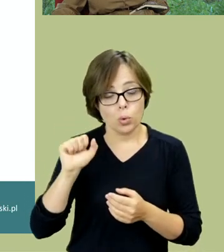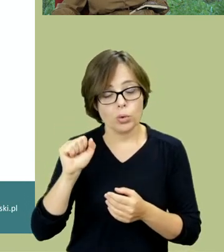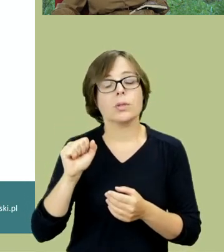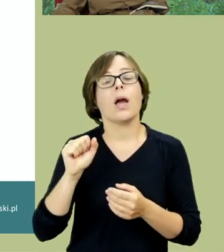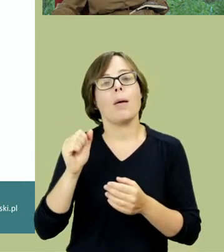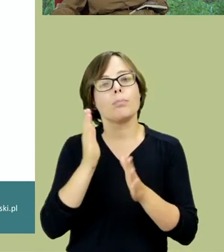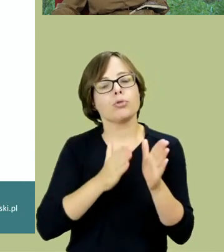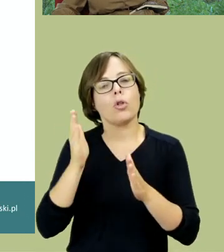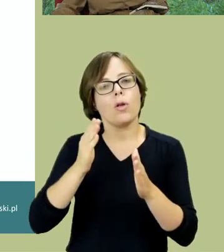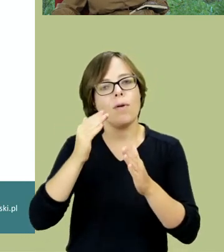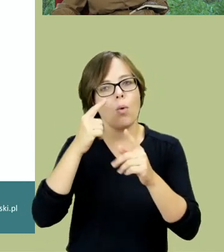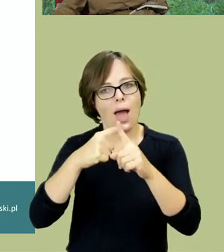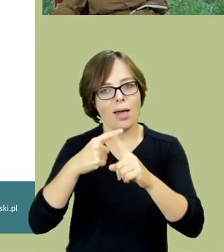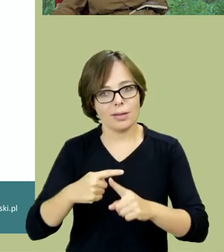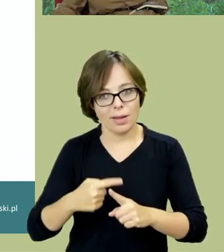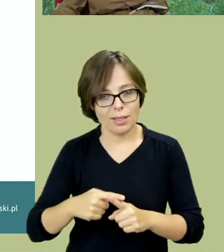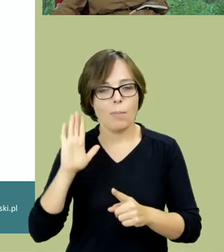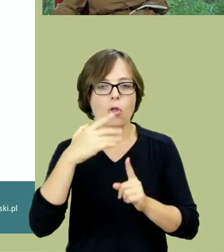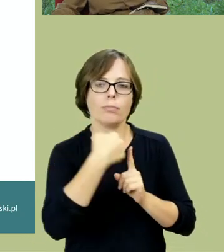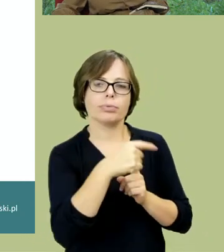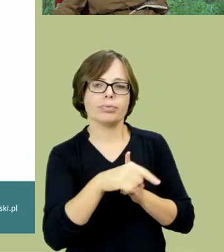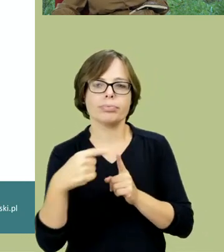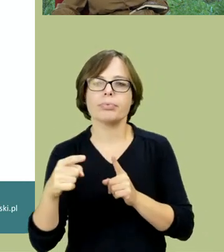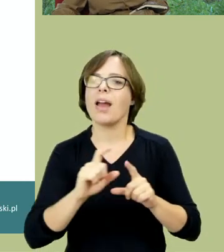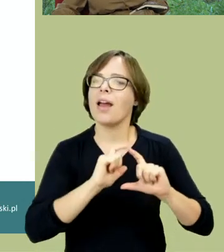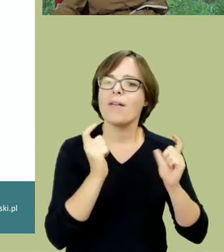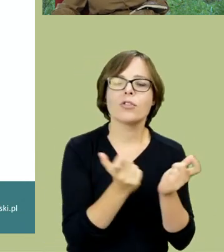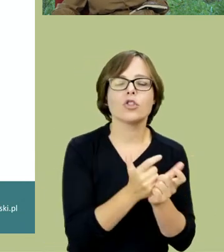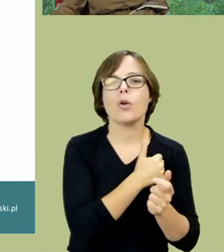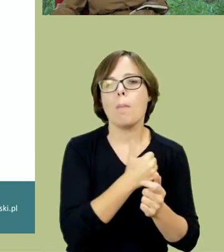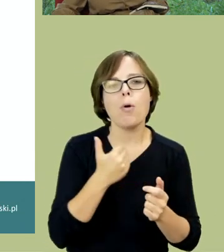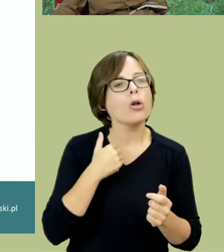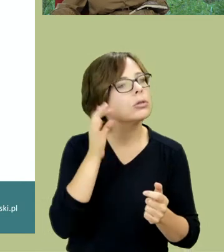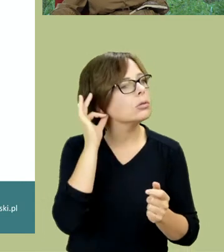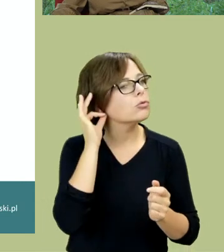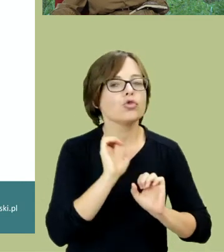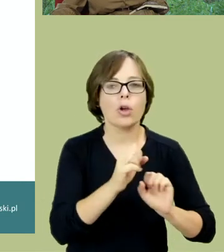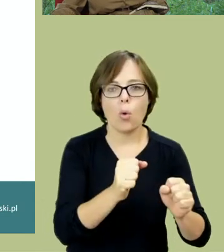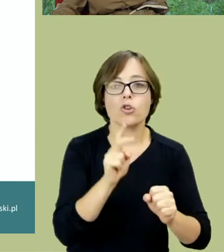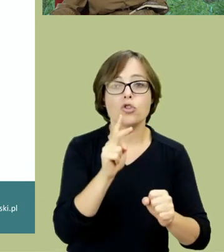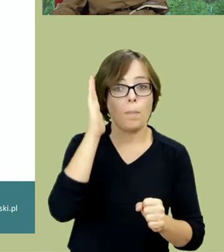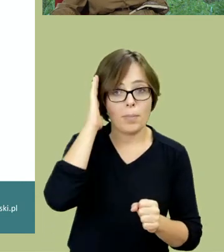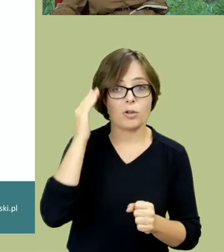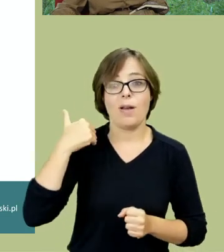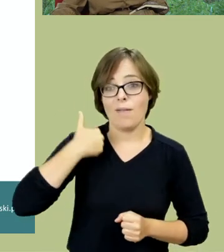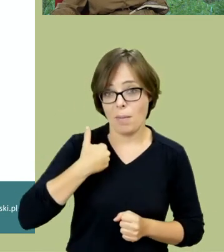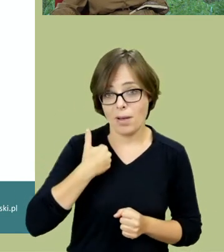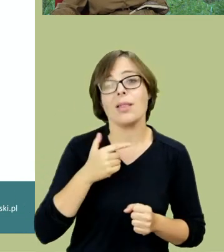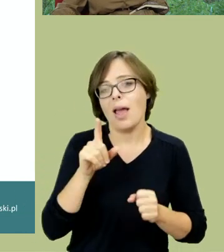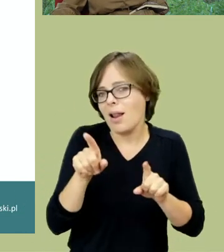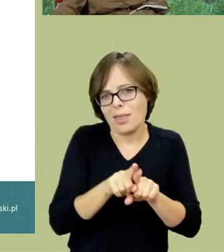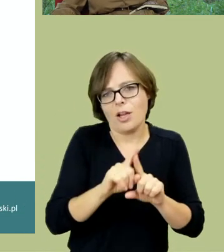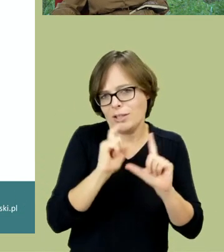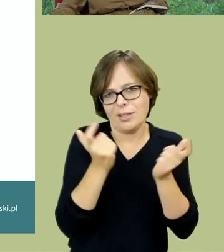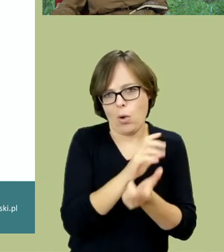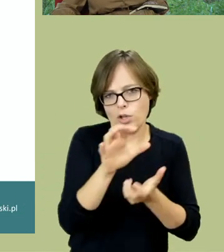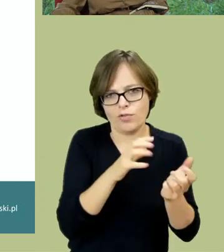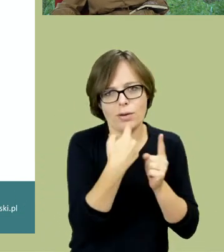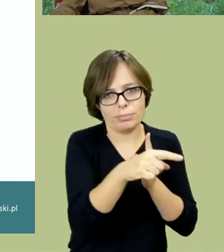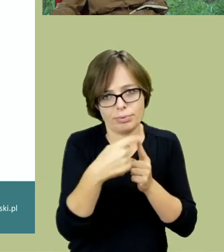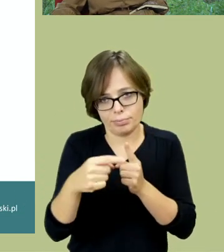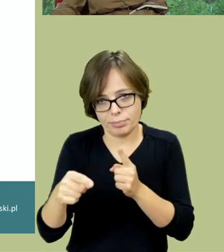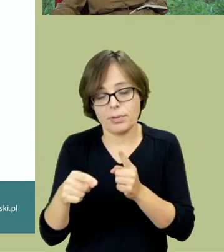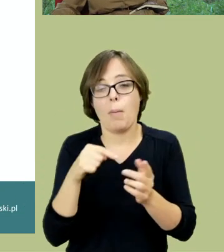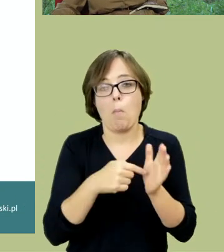działaczkom mieszkającym no nie tylko w Wielkiej Brytanii, ale również na całym świecie. No